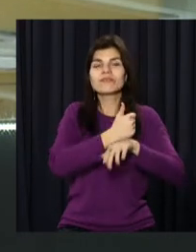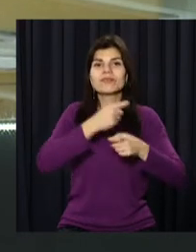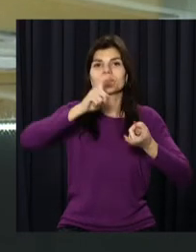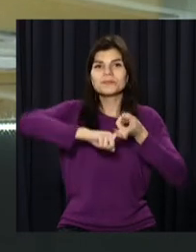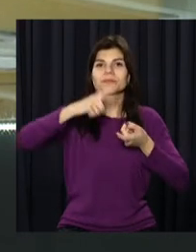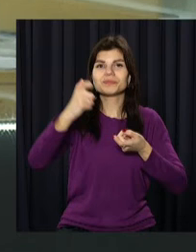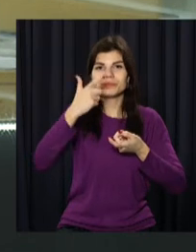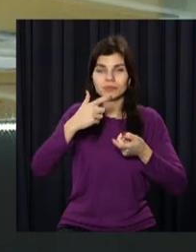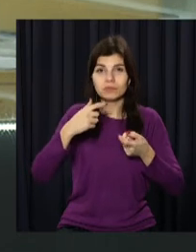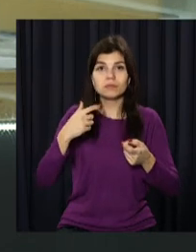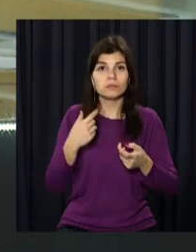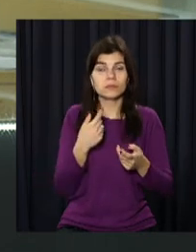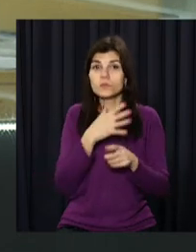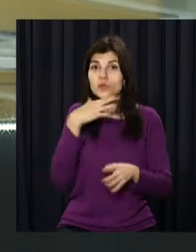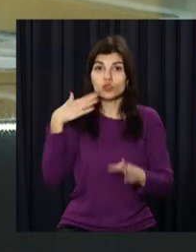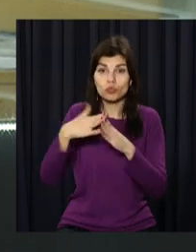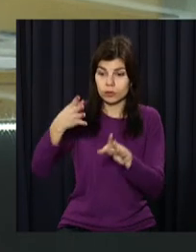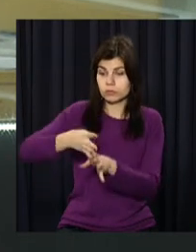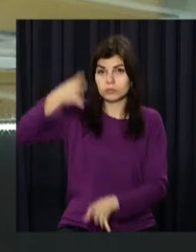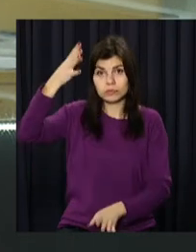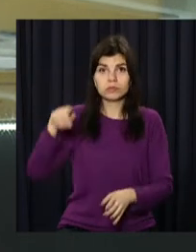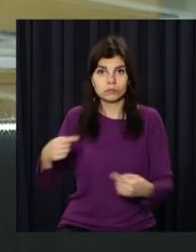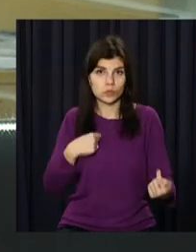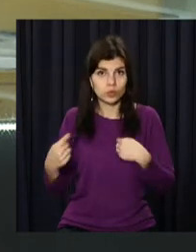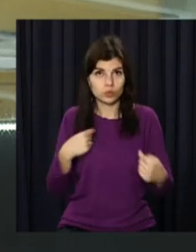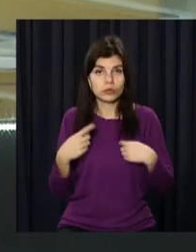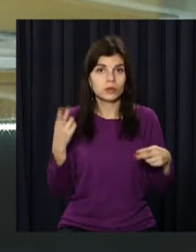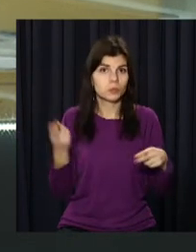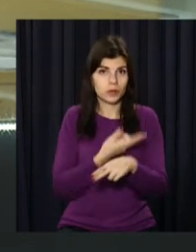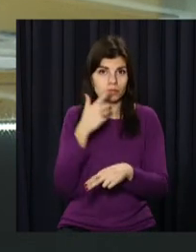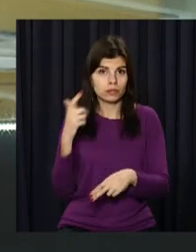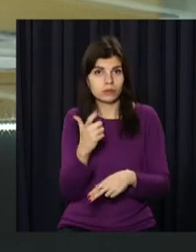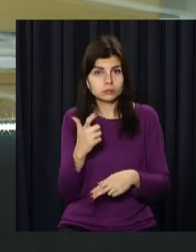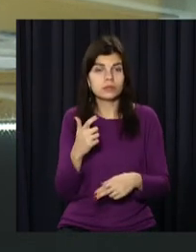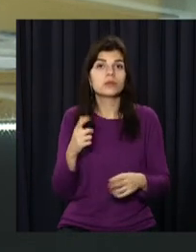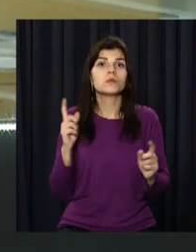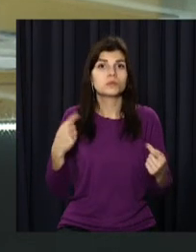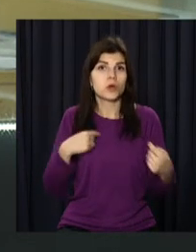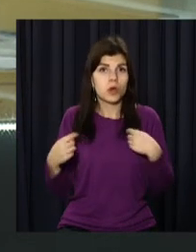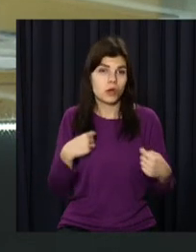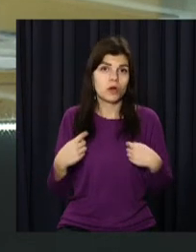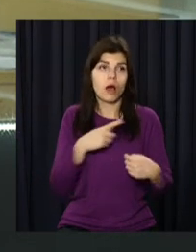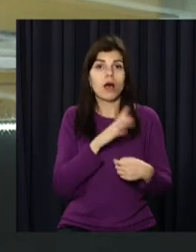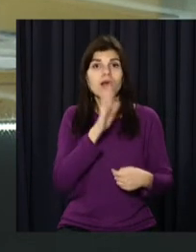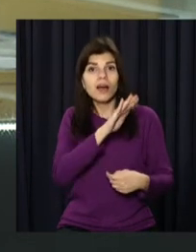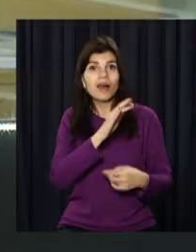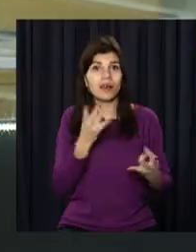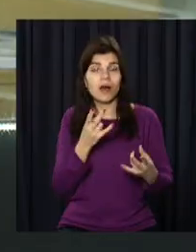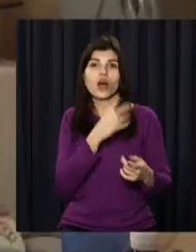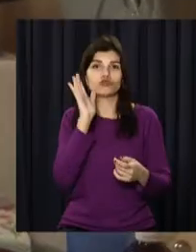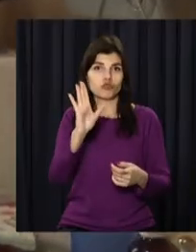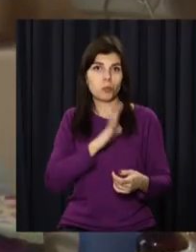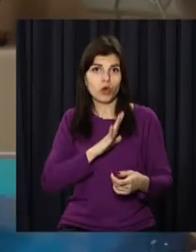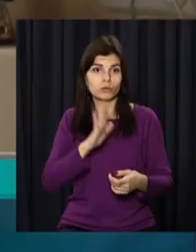компаніями. Чому мешканці багатоквартирного будинку змушені жити без блакитного палива, дізнавалася Анастасія Вільхова.